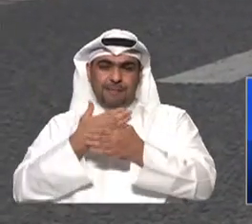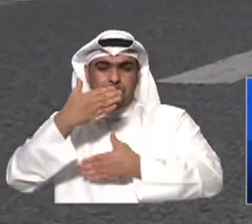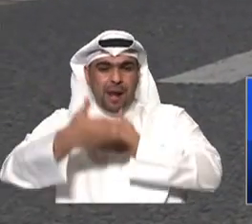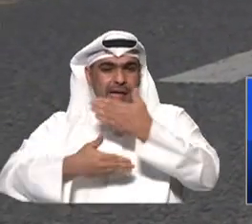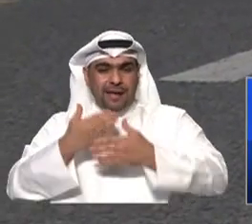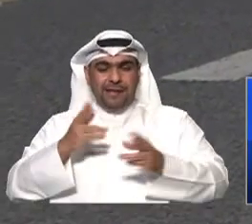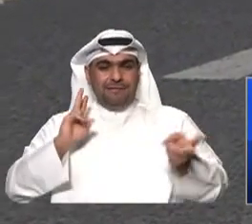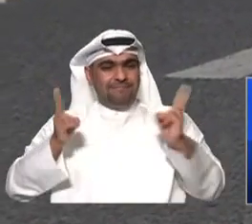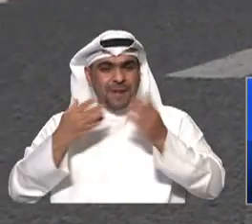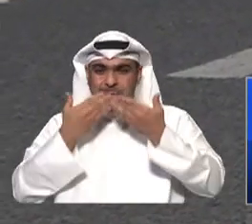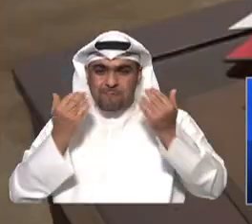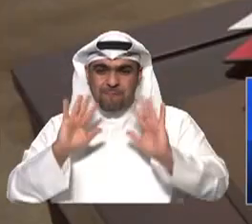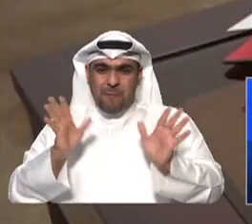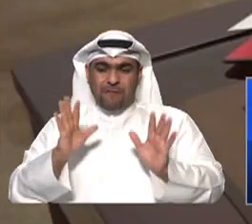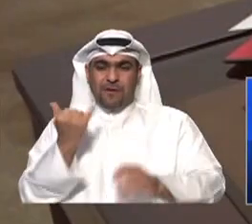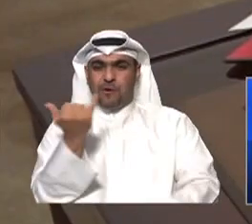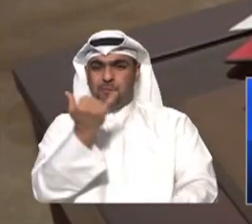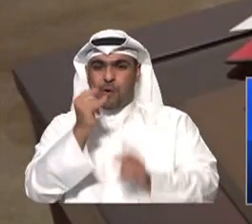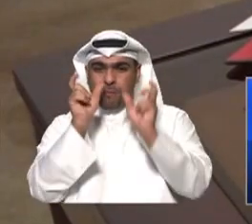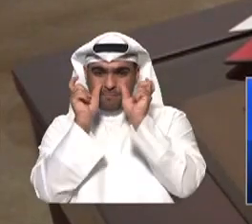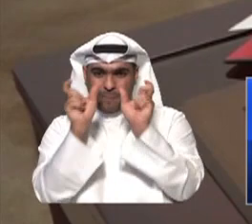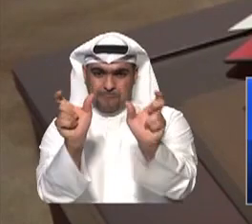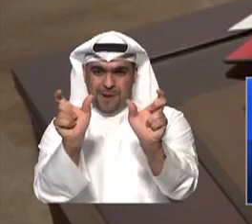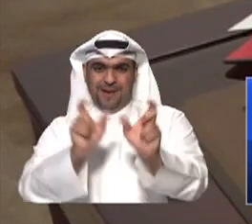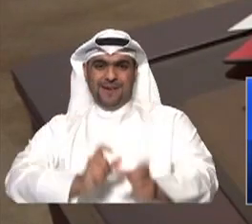لخدمة الوطن.